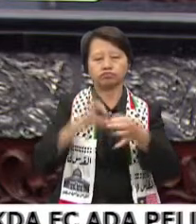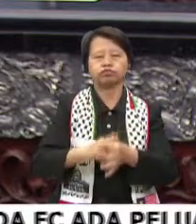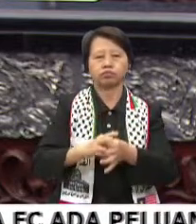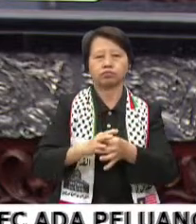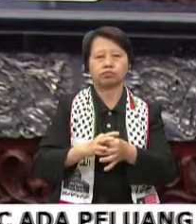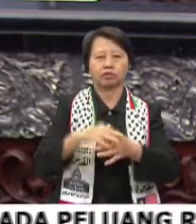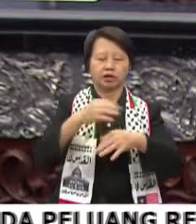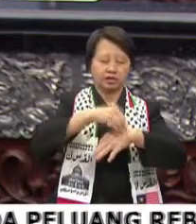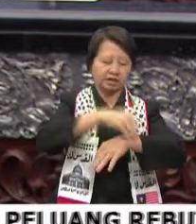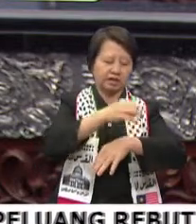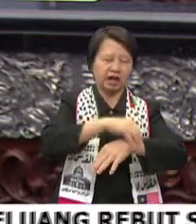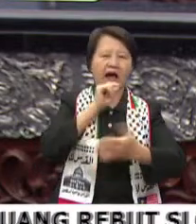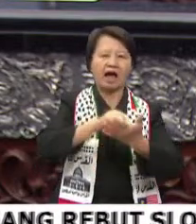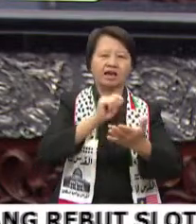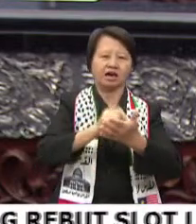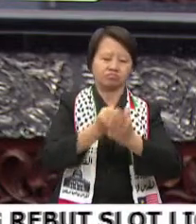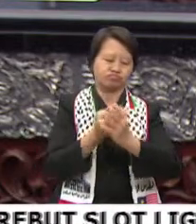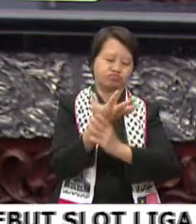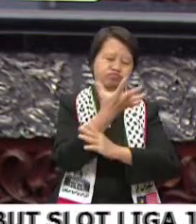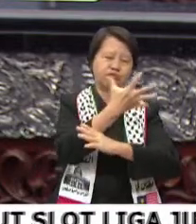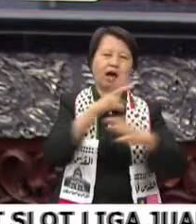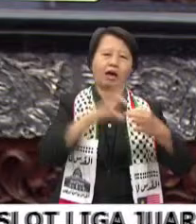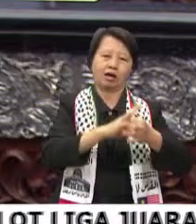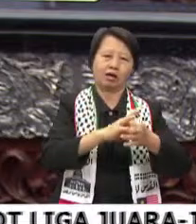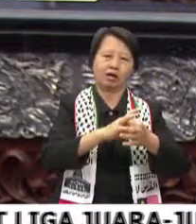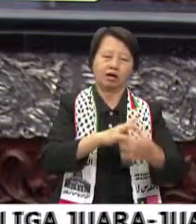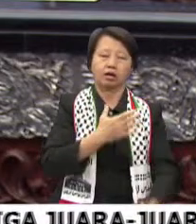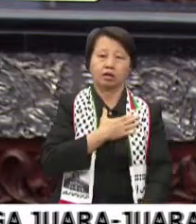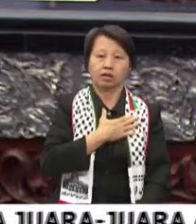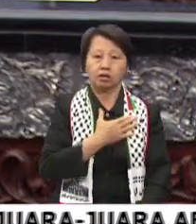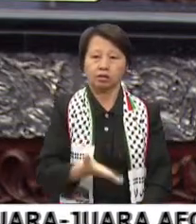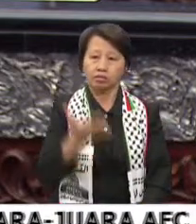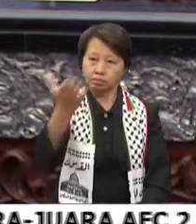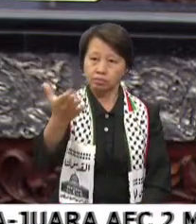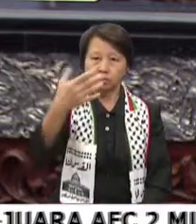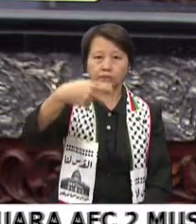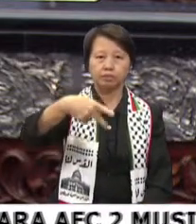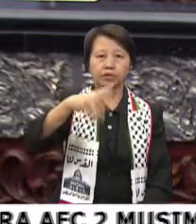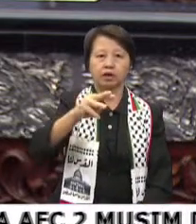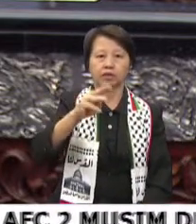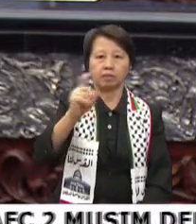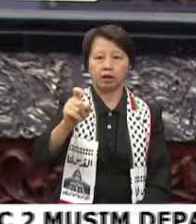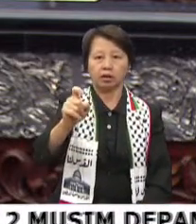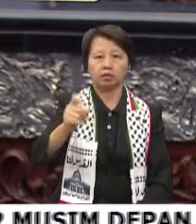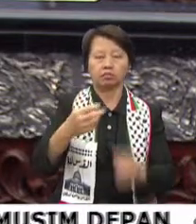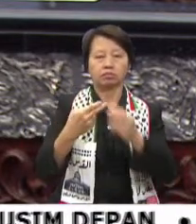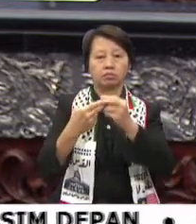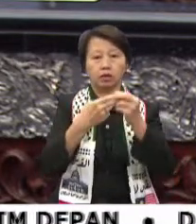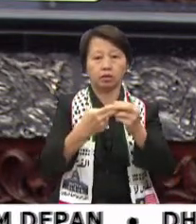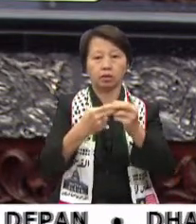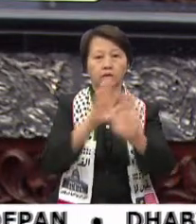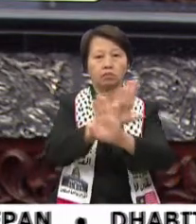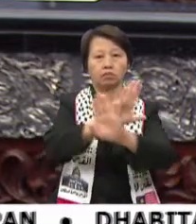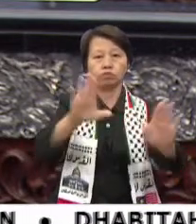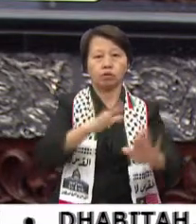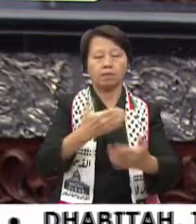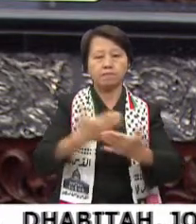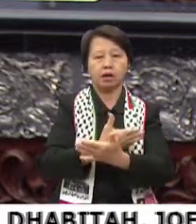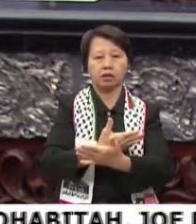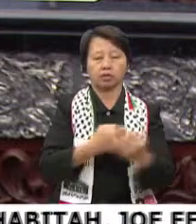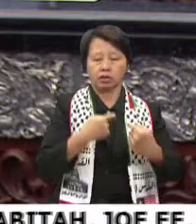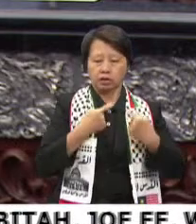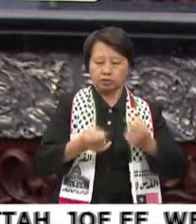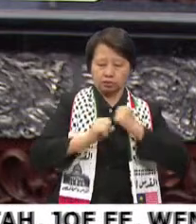jua komitmen yang amat berhormat pmx terhadap perlunya perpaduan ini bukannya baru sejak